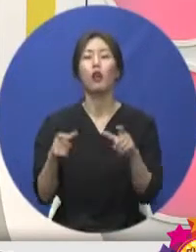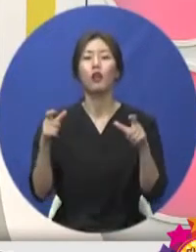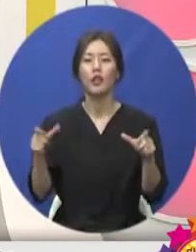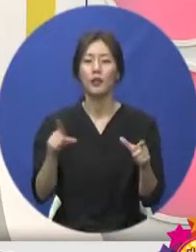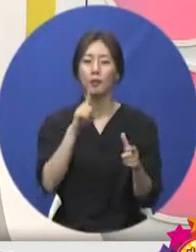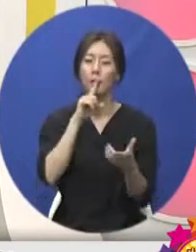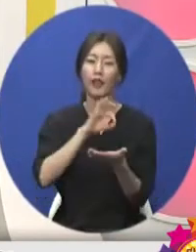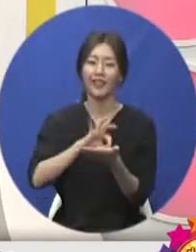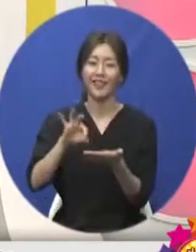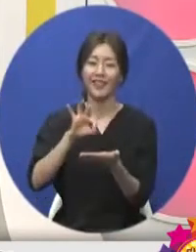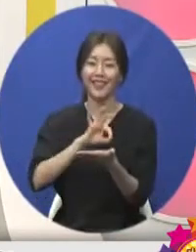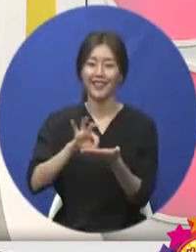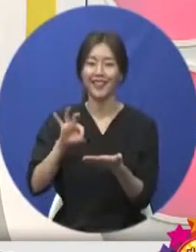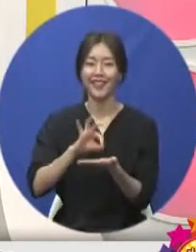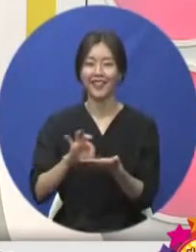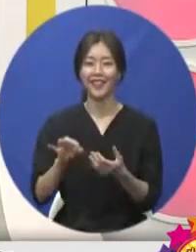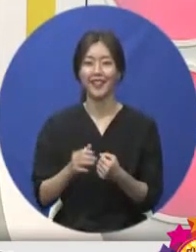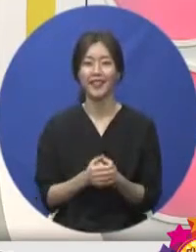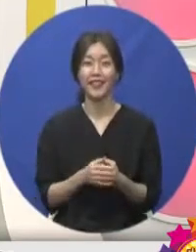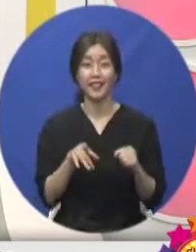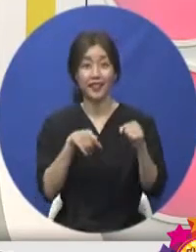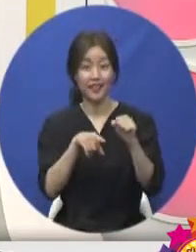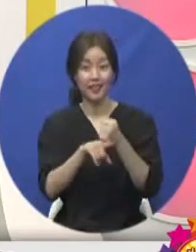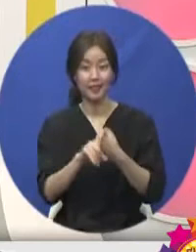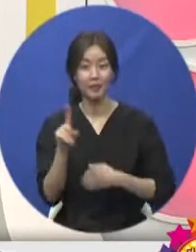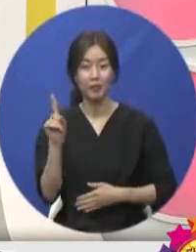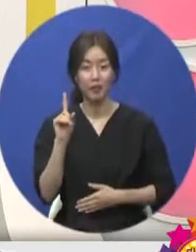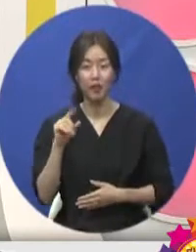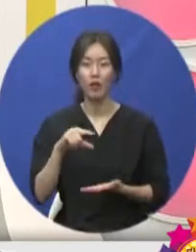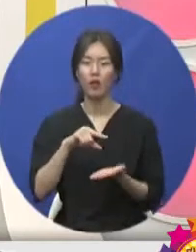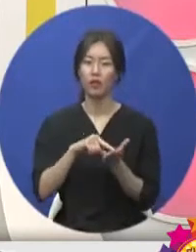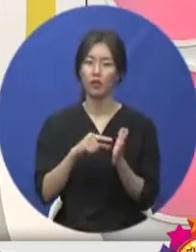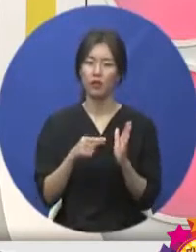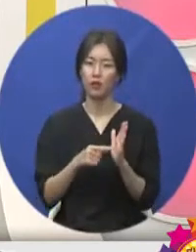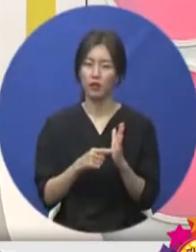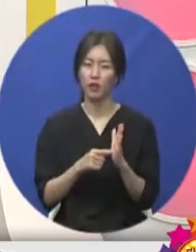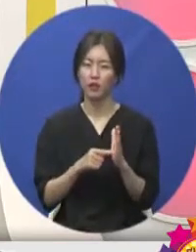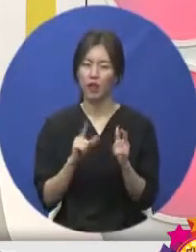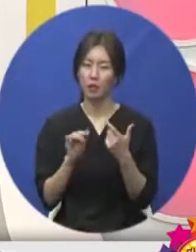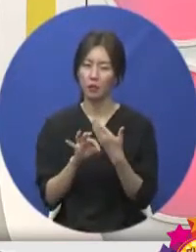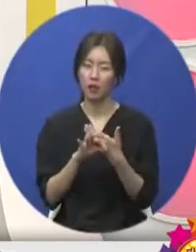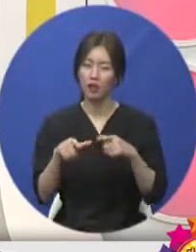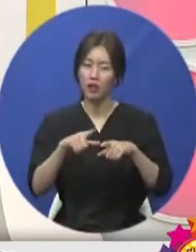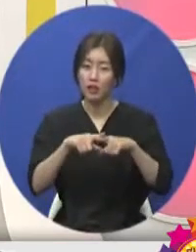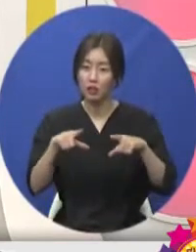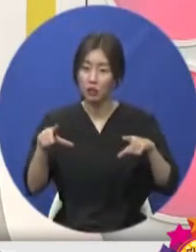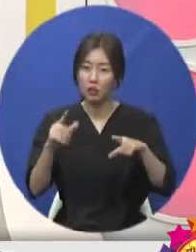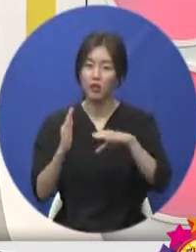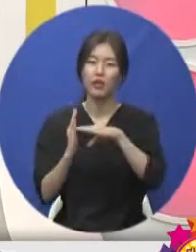세리삐따. 이것을 세리. 뜻하는 경상도 사투리입니다. 네. 이것은 분량이나